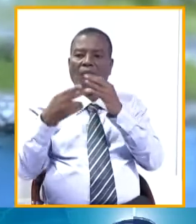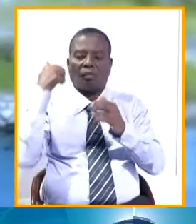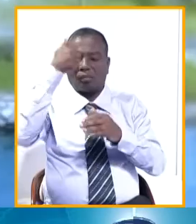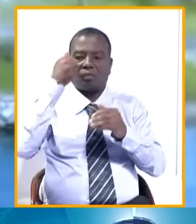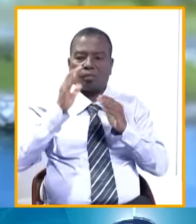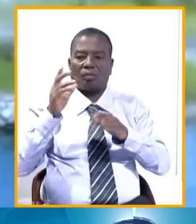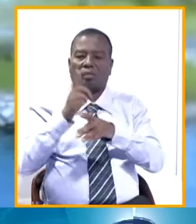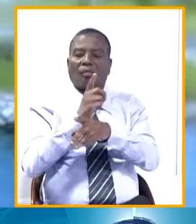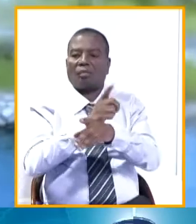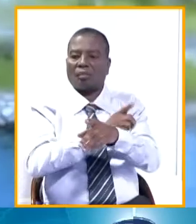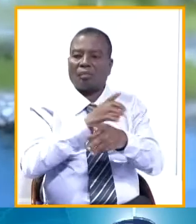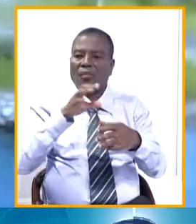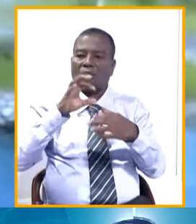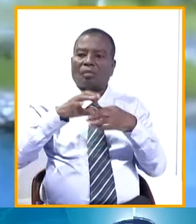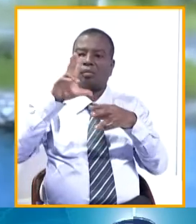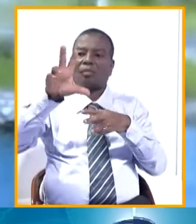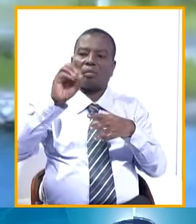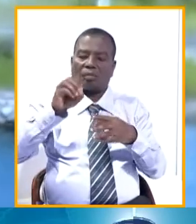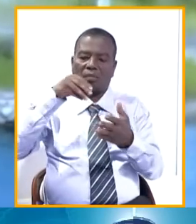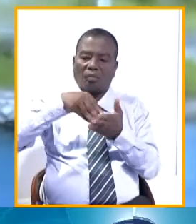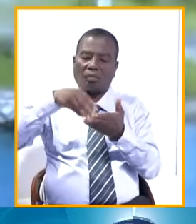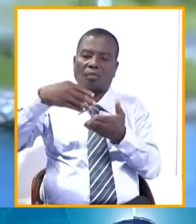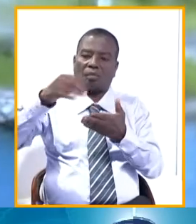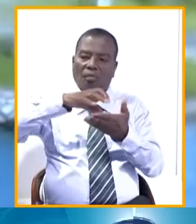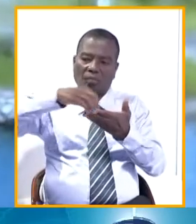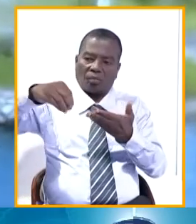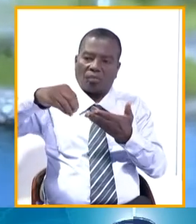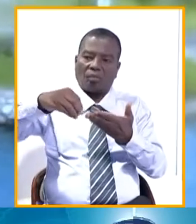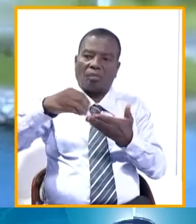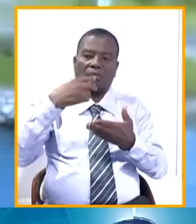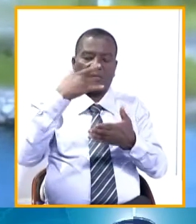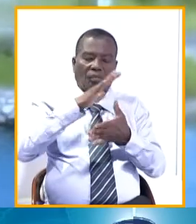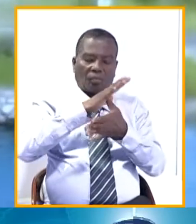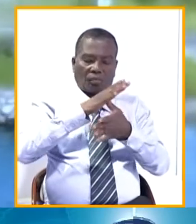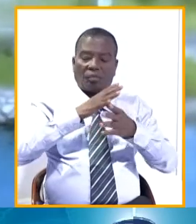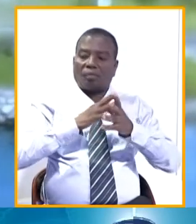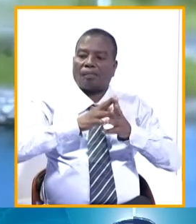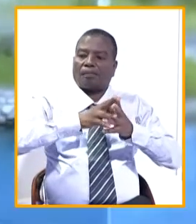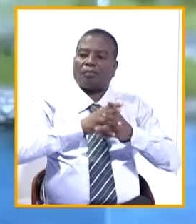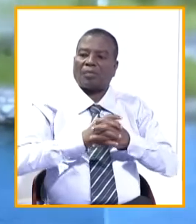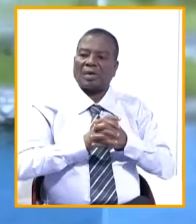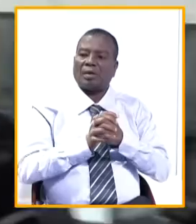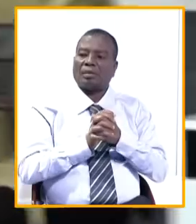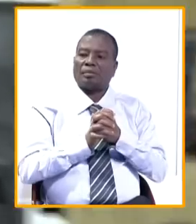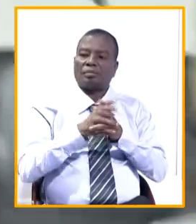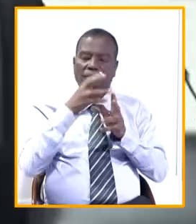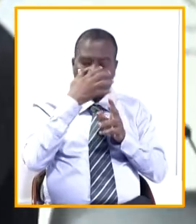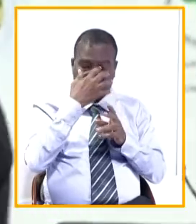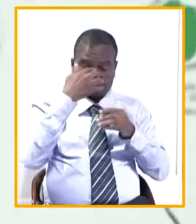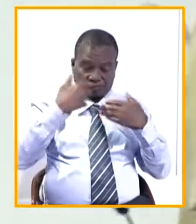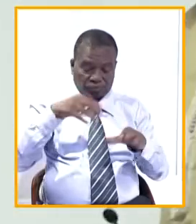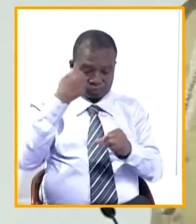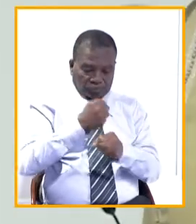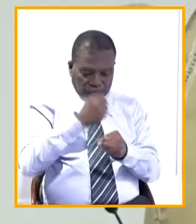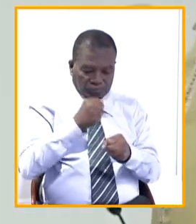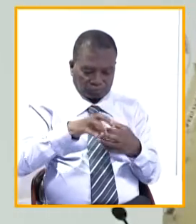BAD, notamment 30 milliards de dollars. Plus de détails, Mamadou Kouassi. Fini les travaux du